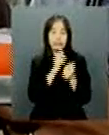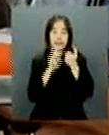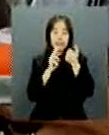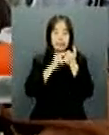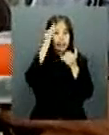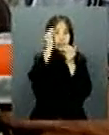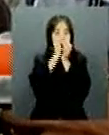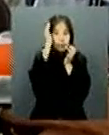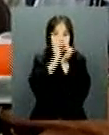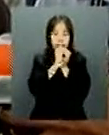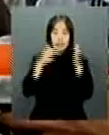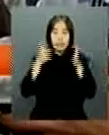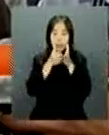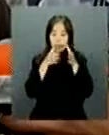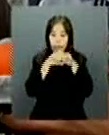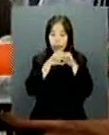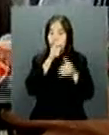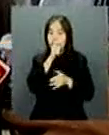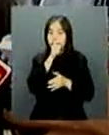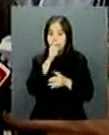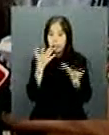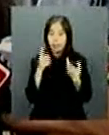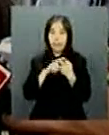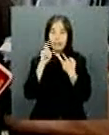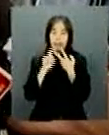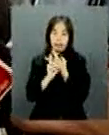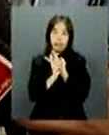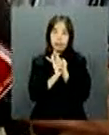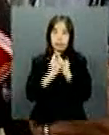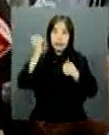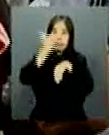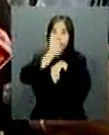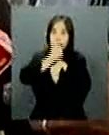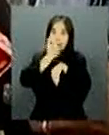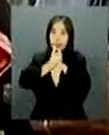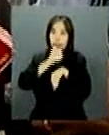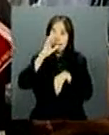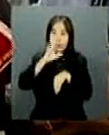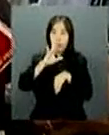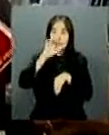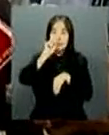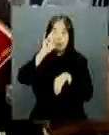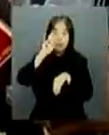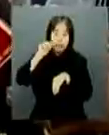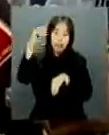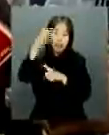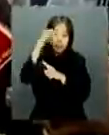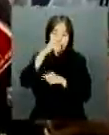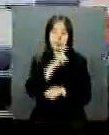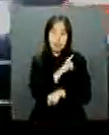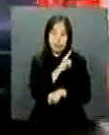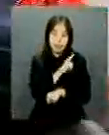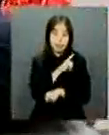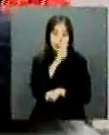ผู้บังคับการสืบสวนนะครับพลตรีรณศิลป์แล้วก็ชุดของท่านรองเจริญเนี่ยดูรายละเอียดให้ครบถ้วนก่อนนะ